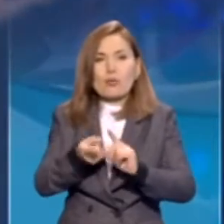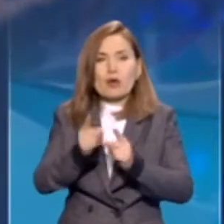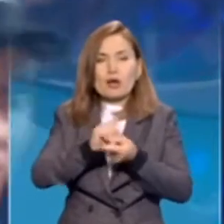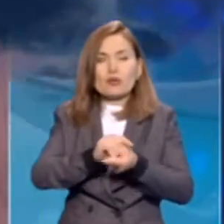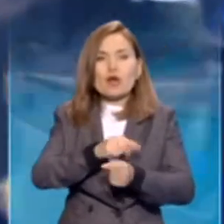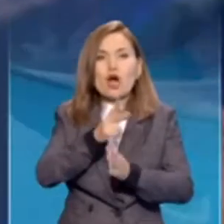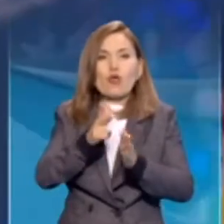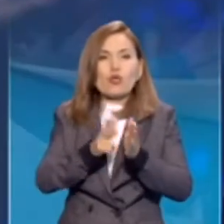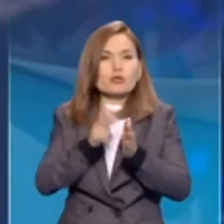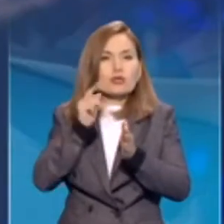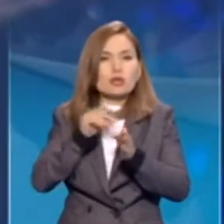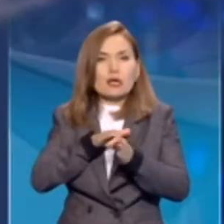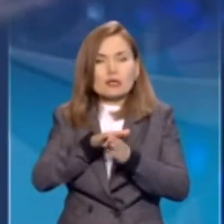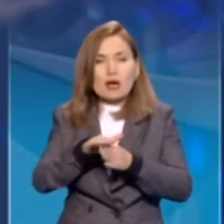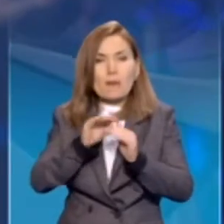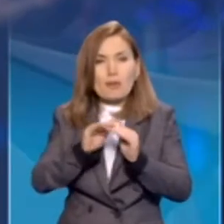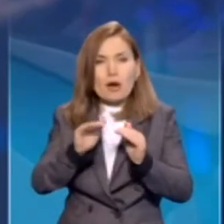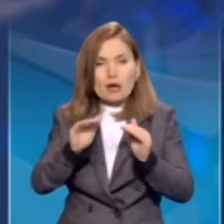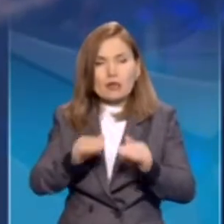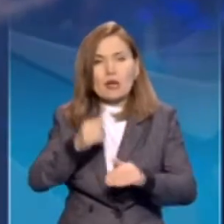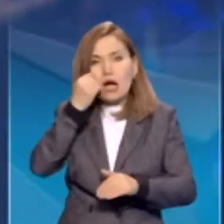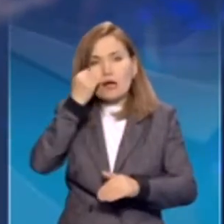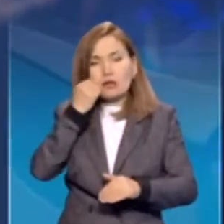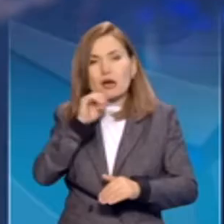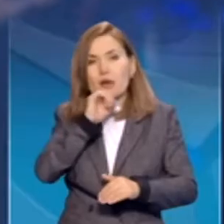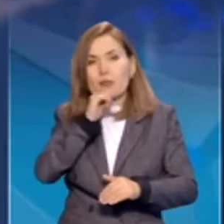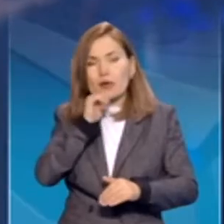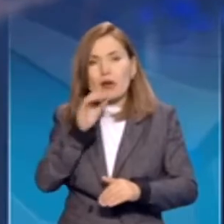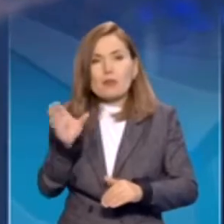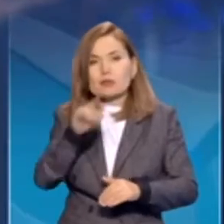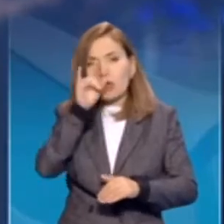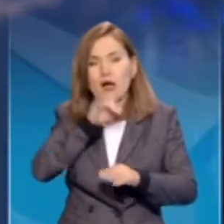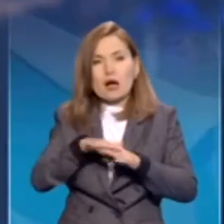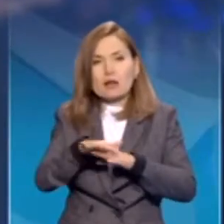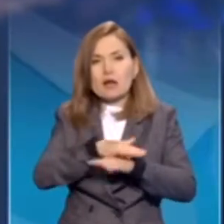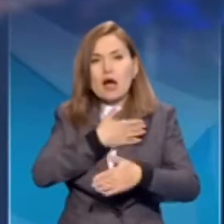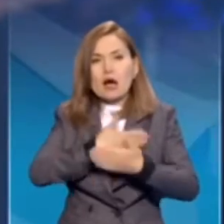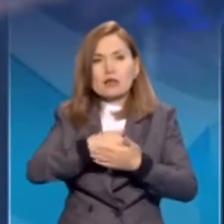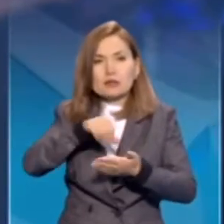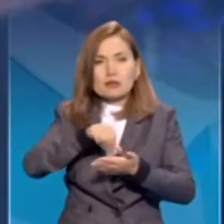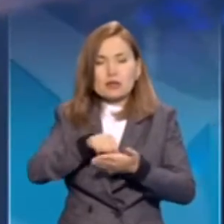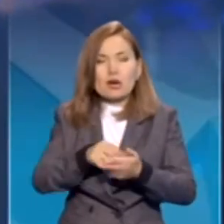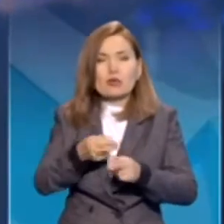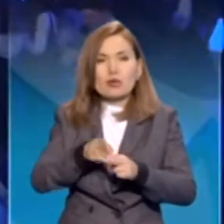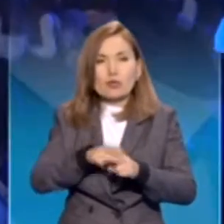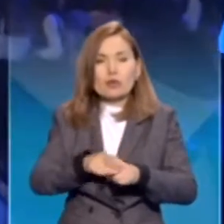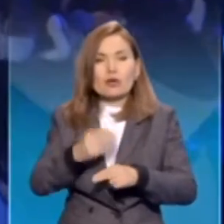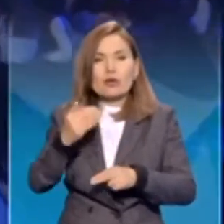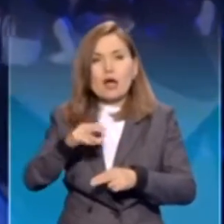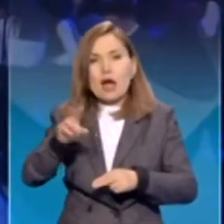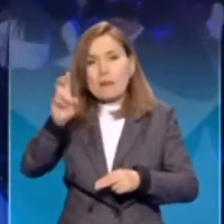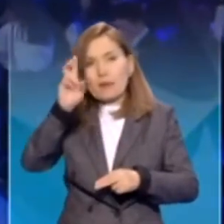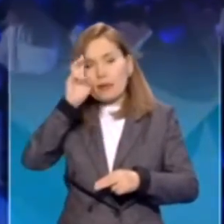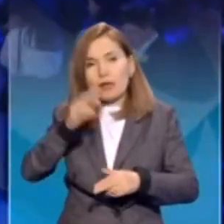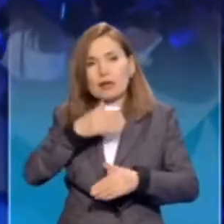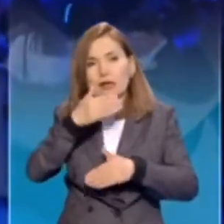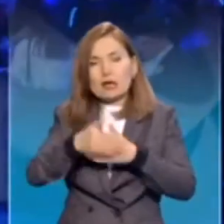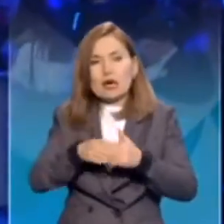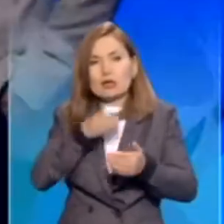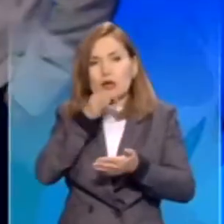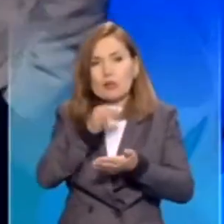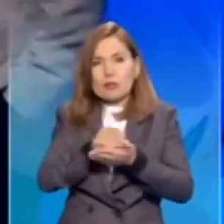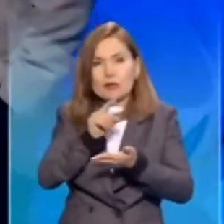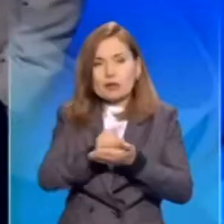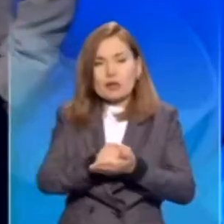18-ге толған баладан бастап, еңкейген кәріге дейін бүкіл Қазақстан халқының атсалысуы, олардың мемлекет алдындағы